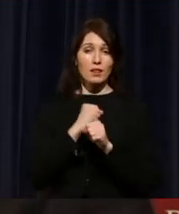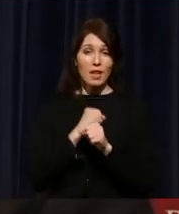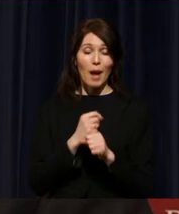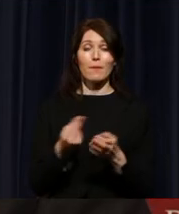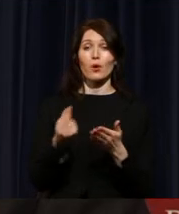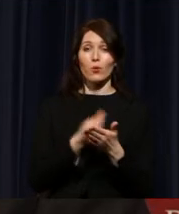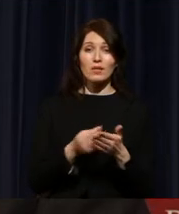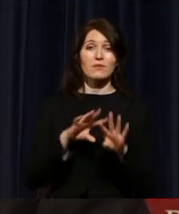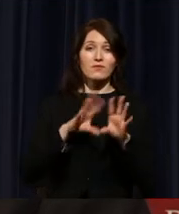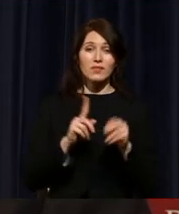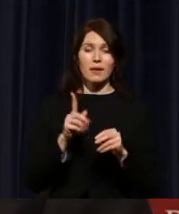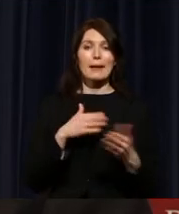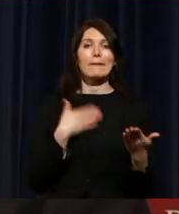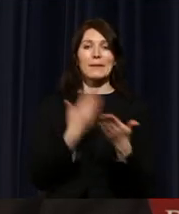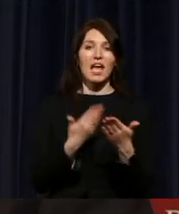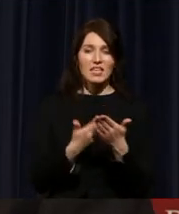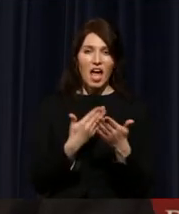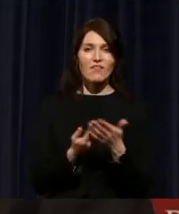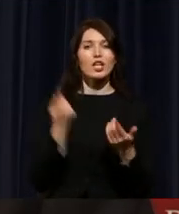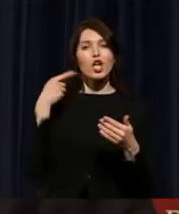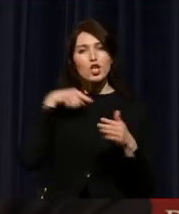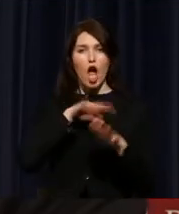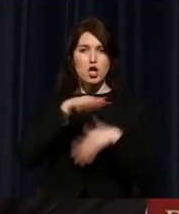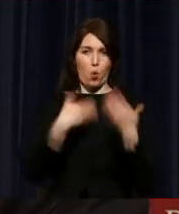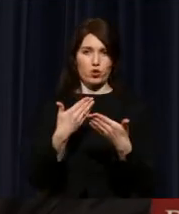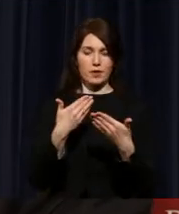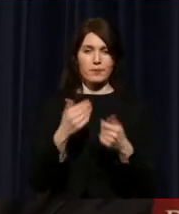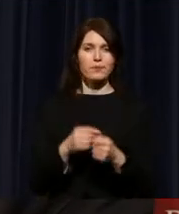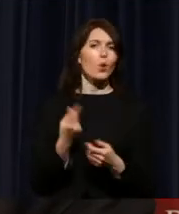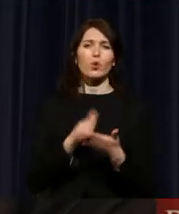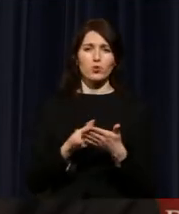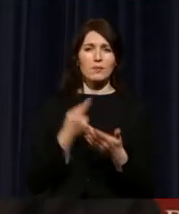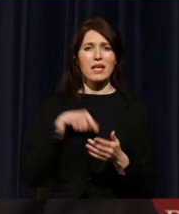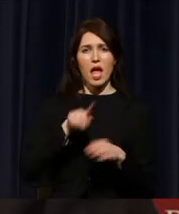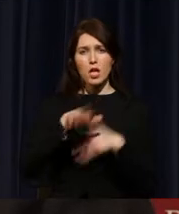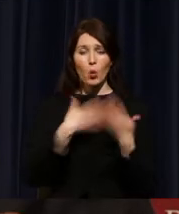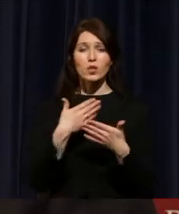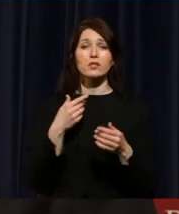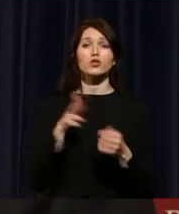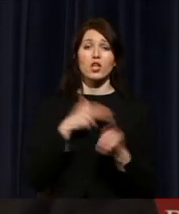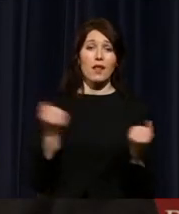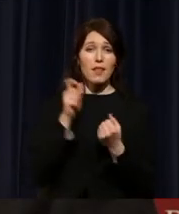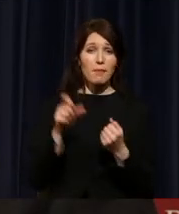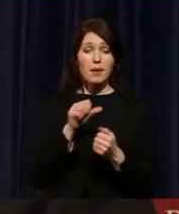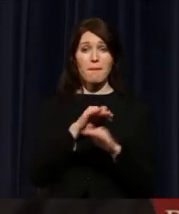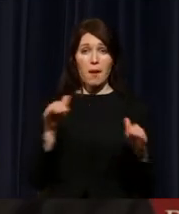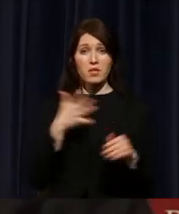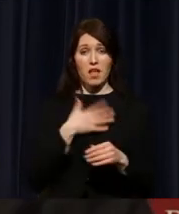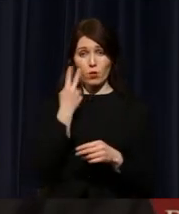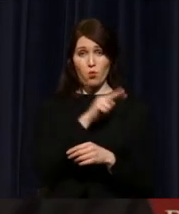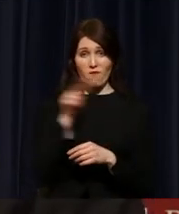ir piedāvāta intervence. Intervence nozīmē to, ka sociālais darbinieks, balstoties saviem novērojumiem,